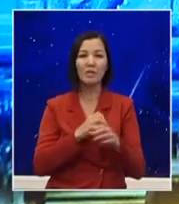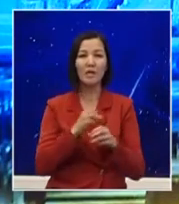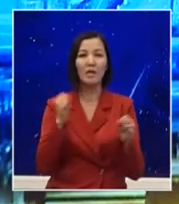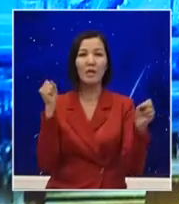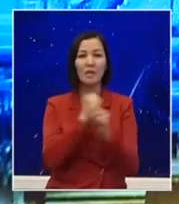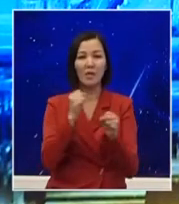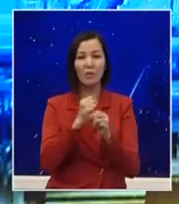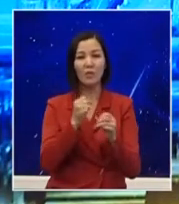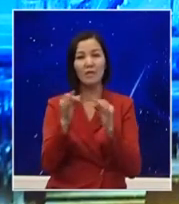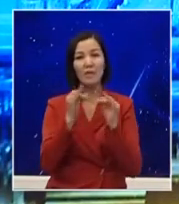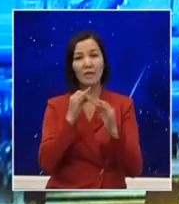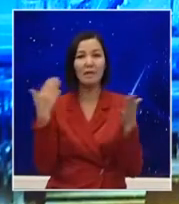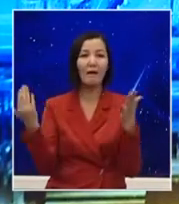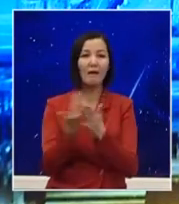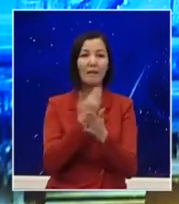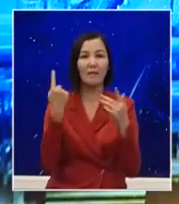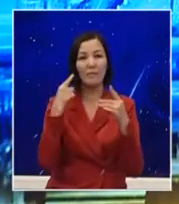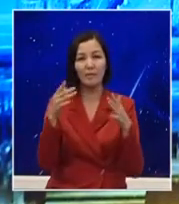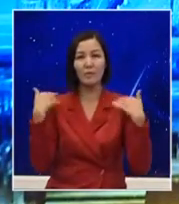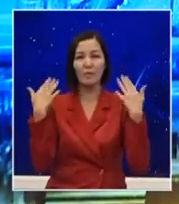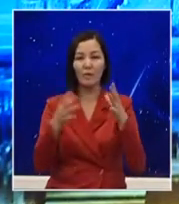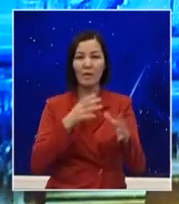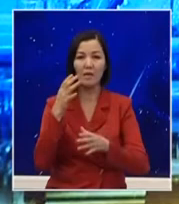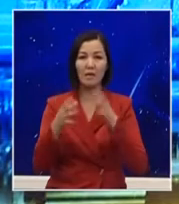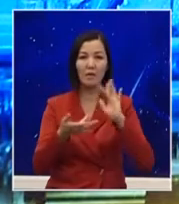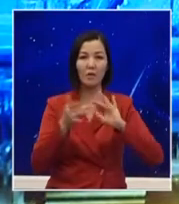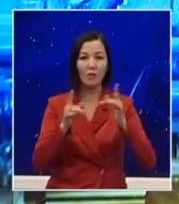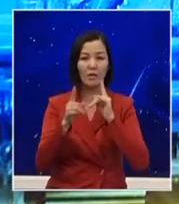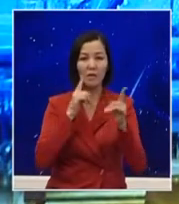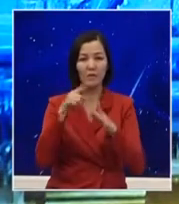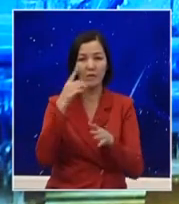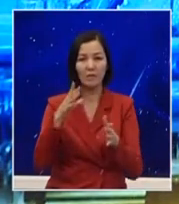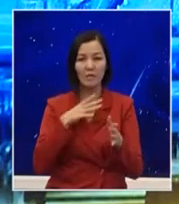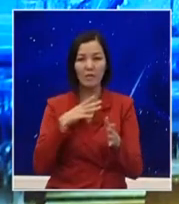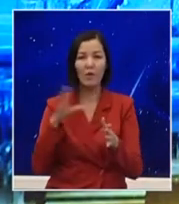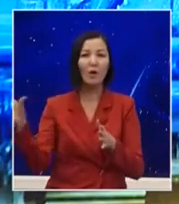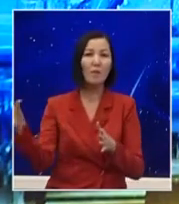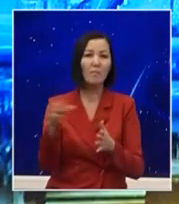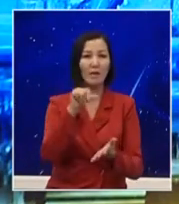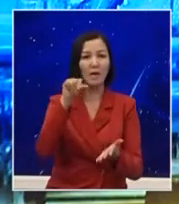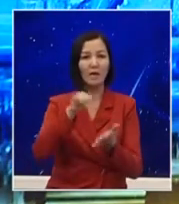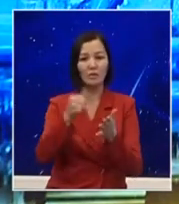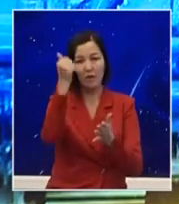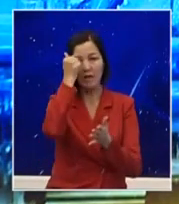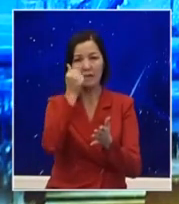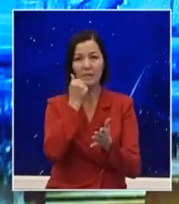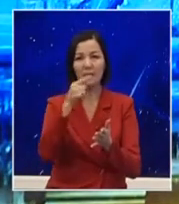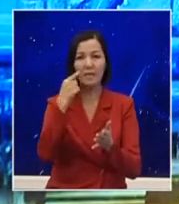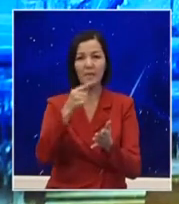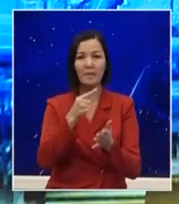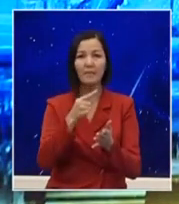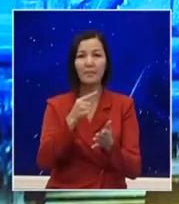диалогты қайта бастау мәселелері бойынша халықаралық онлайн конференциясында осылай деді. Ол барлық қатысушыларға алғысын